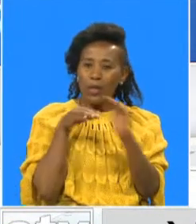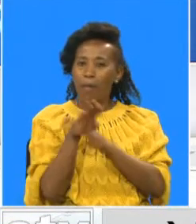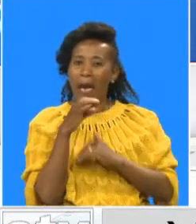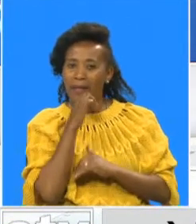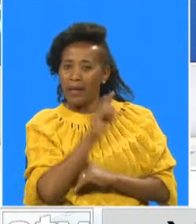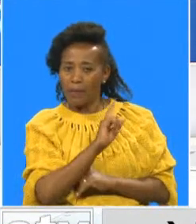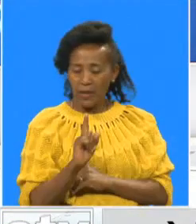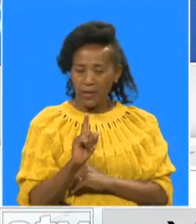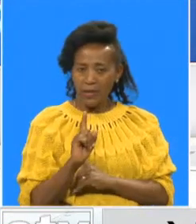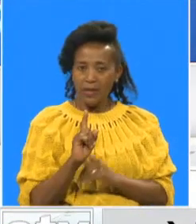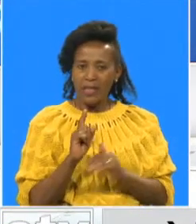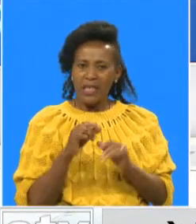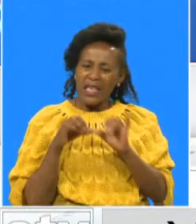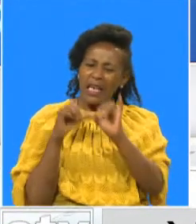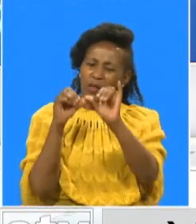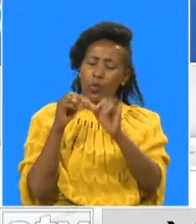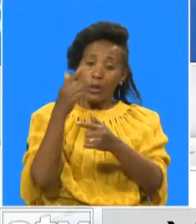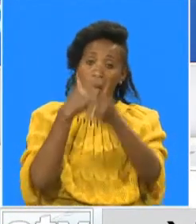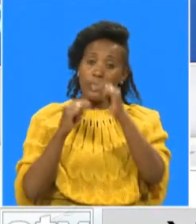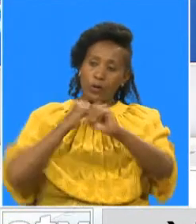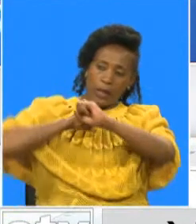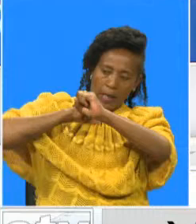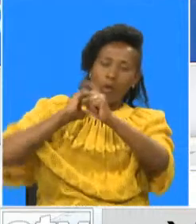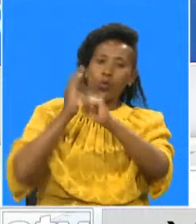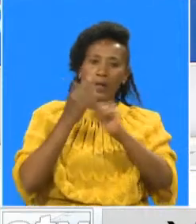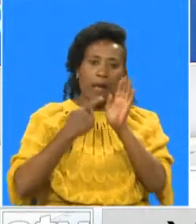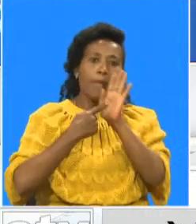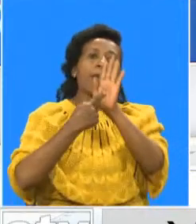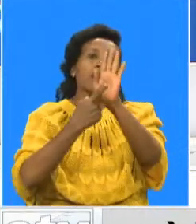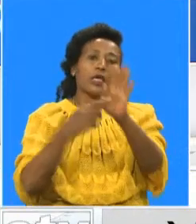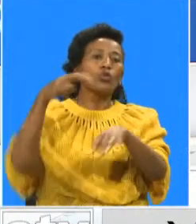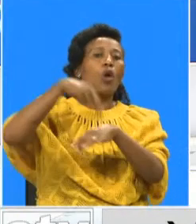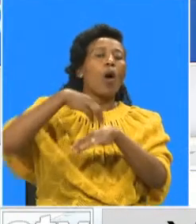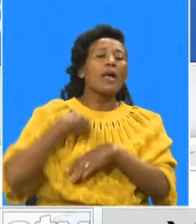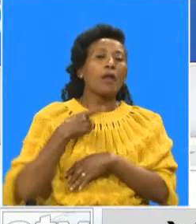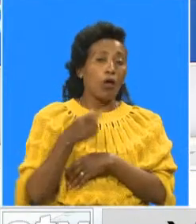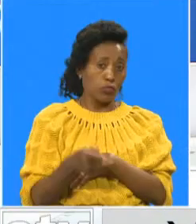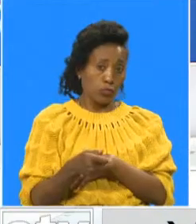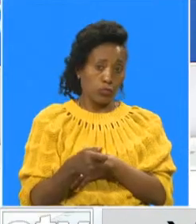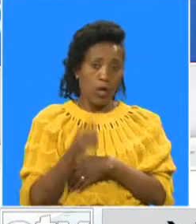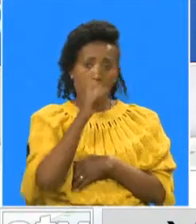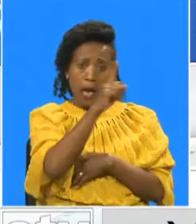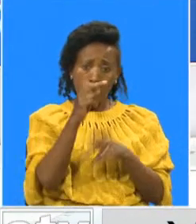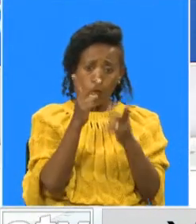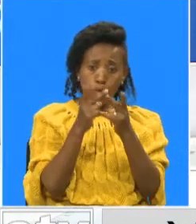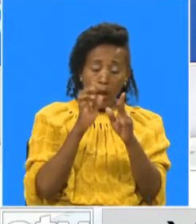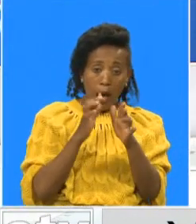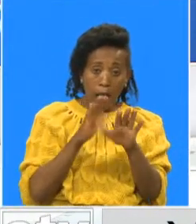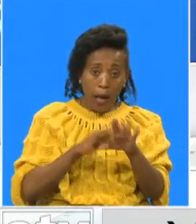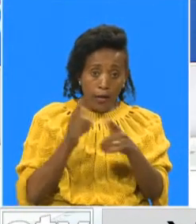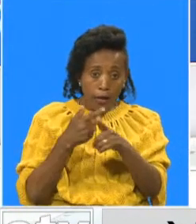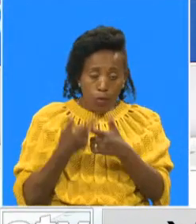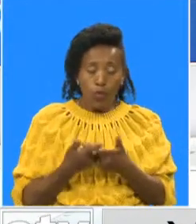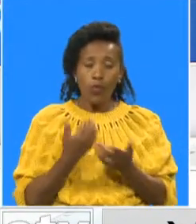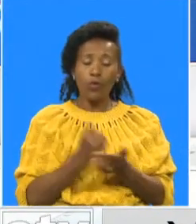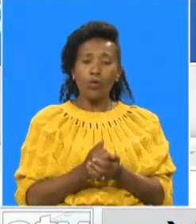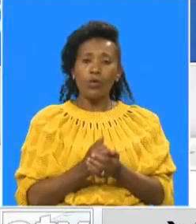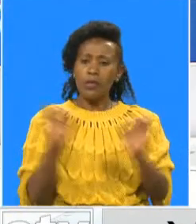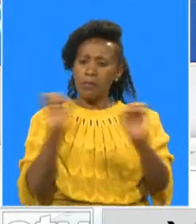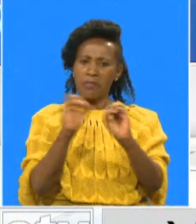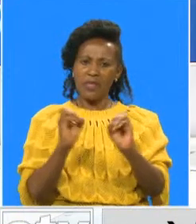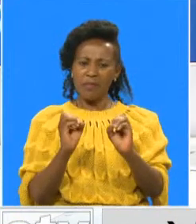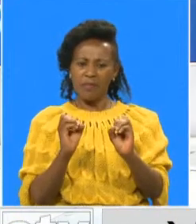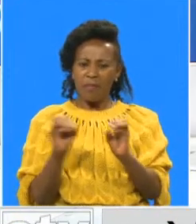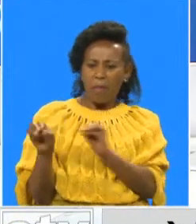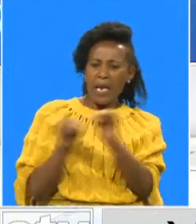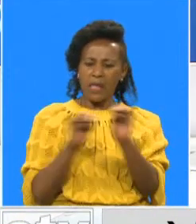ሁኔታ ገፍቶ እንዳይመጣባቸው የመከላከል ሁኔታ የሚያሳዩ ተቋማት አሉ። አንዳንድ ቦታ ላይ ደግሞ ምንም